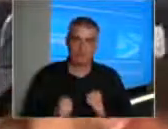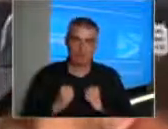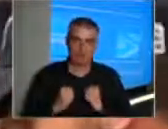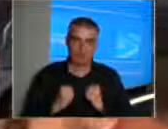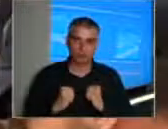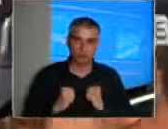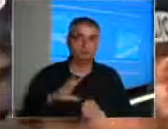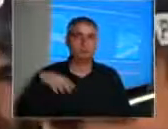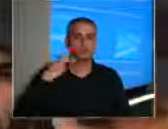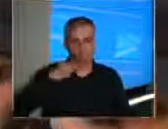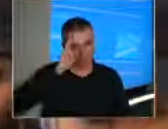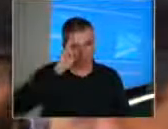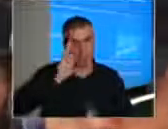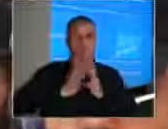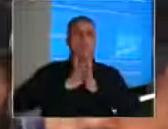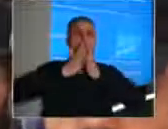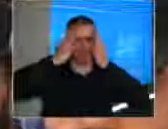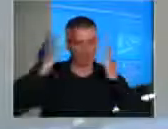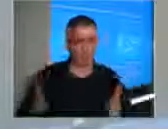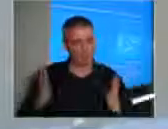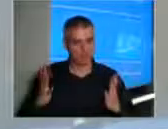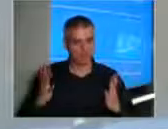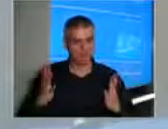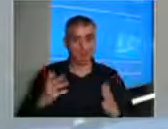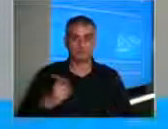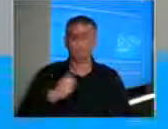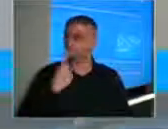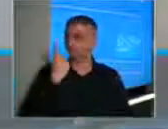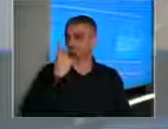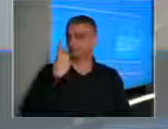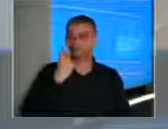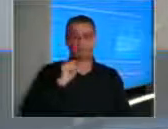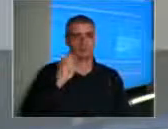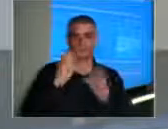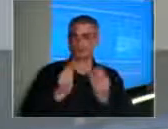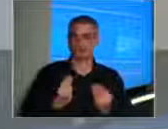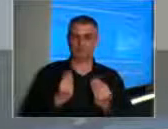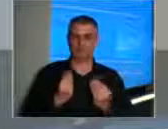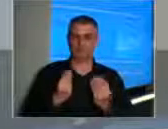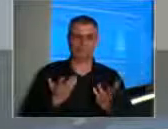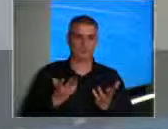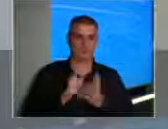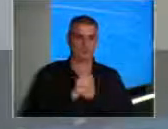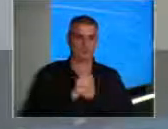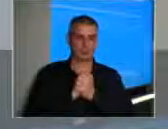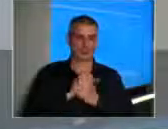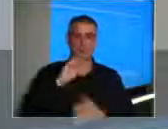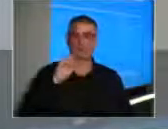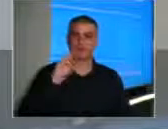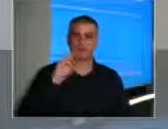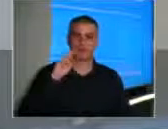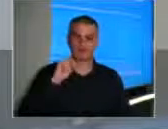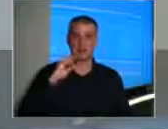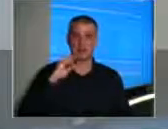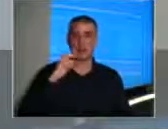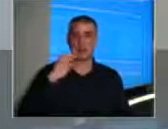זה שיהיה ליכוד גדול. טוב, כן. זה אחד הטובים. כן. שלום למתן כהנה, הימין